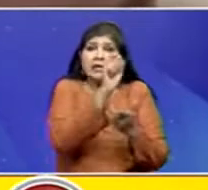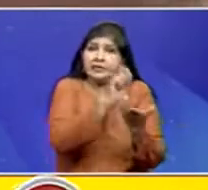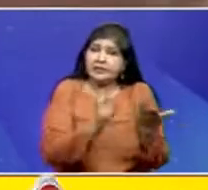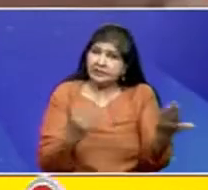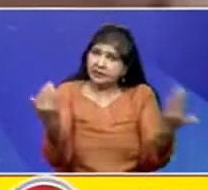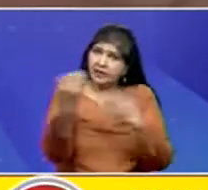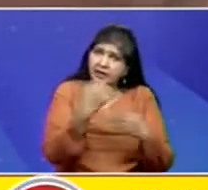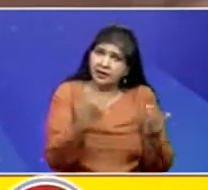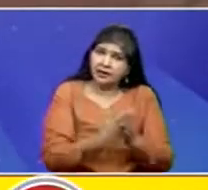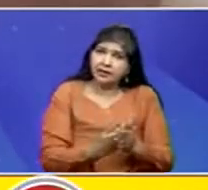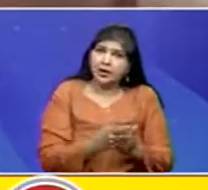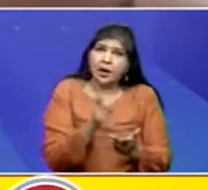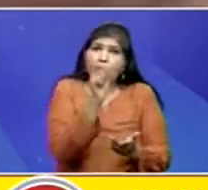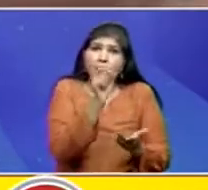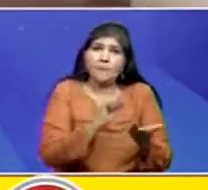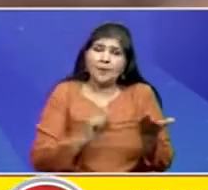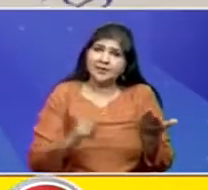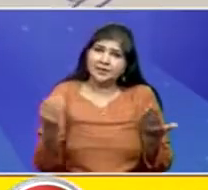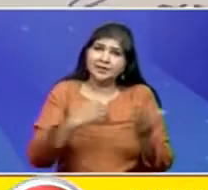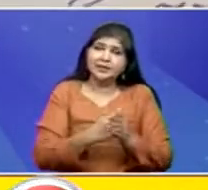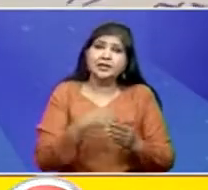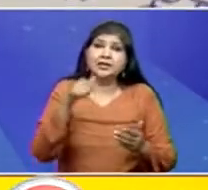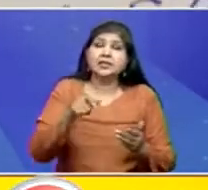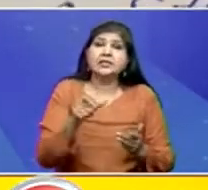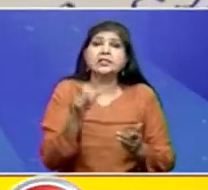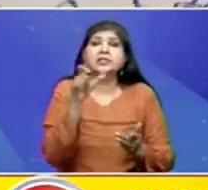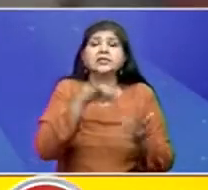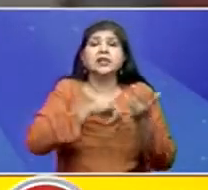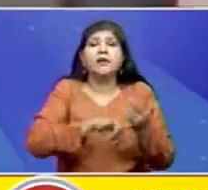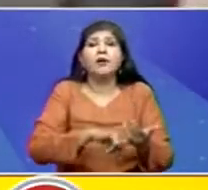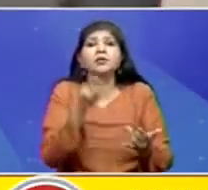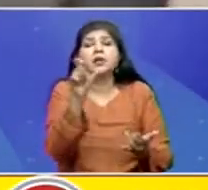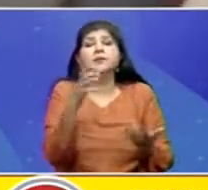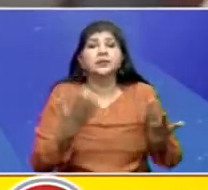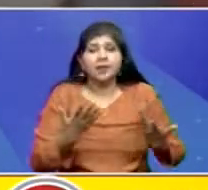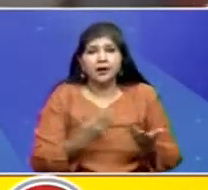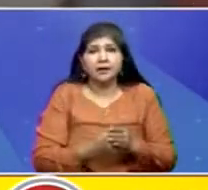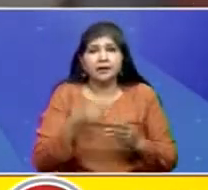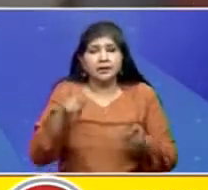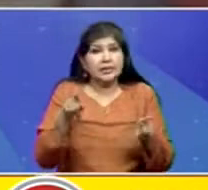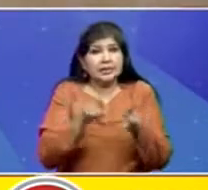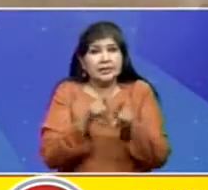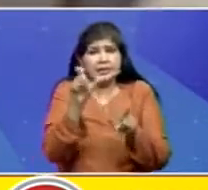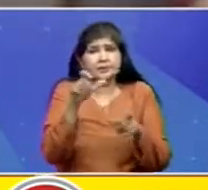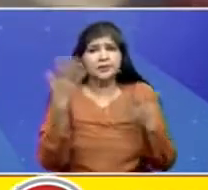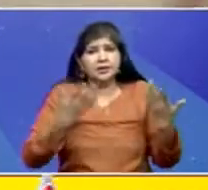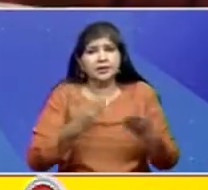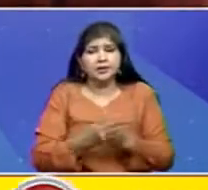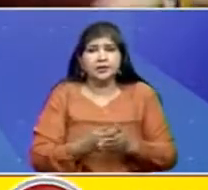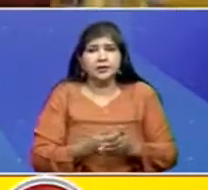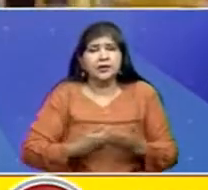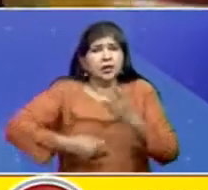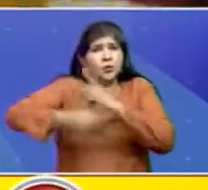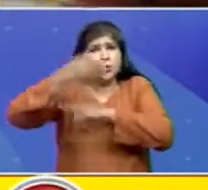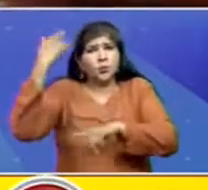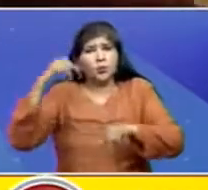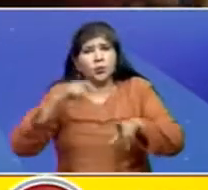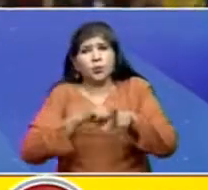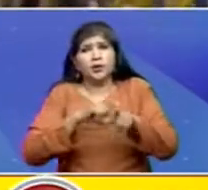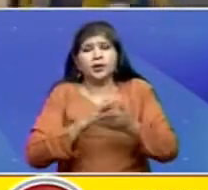और संदेश किस विशय को लेकर मिली है ये विशय ऐसा है जो इतिहास,